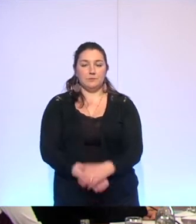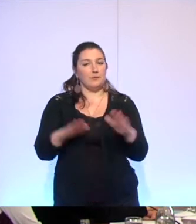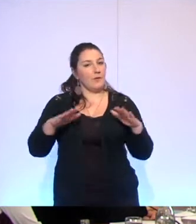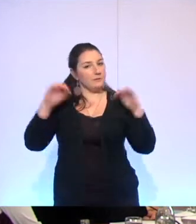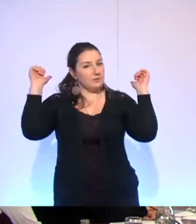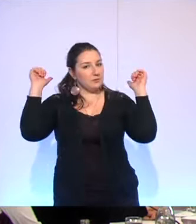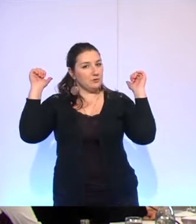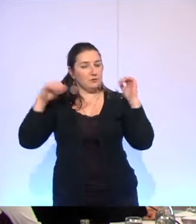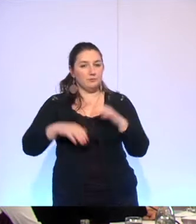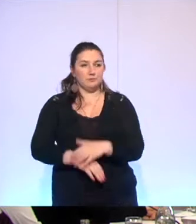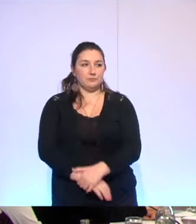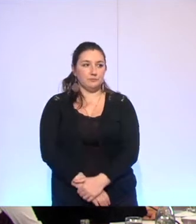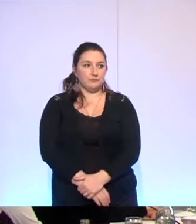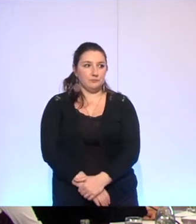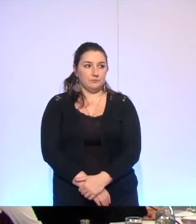Abstention.